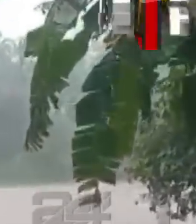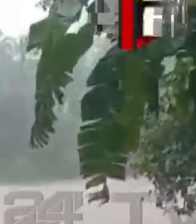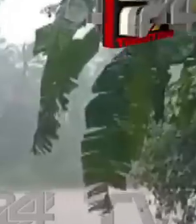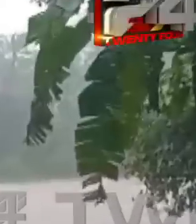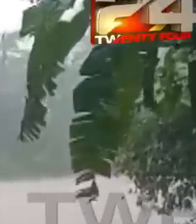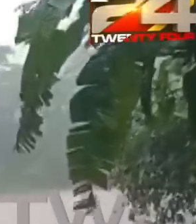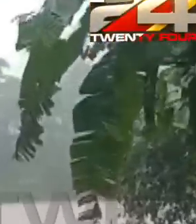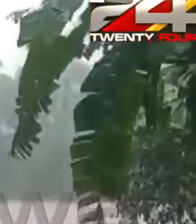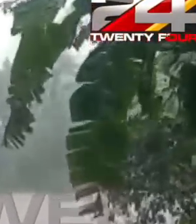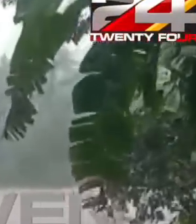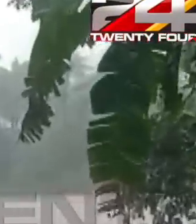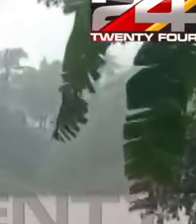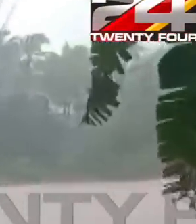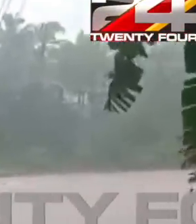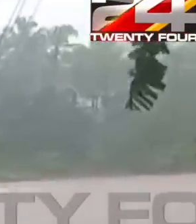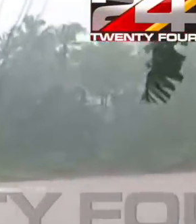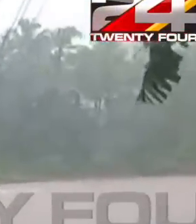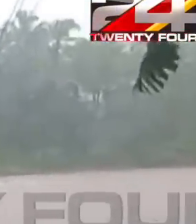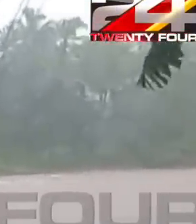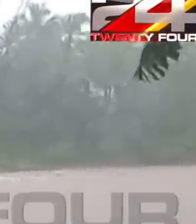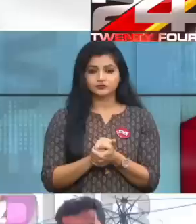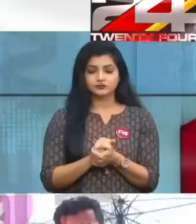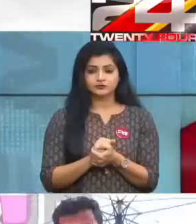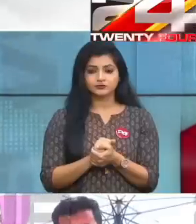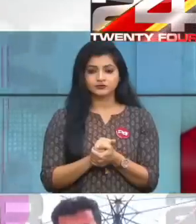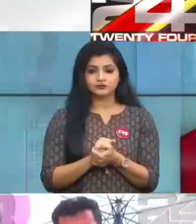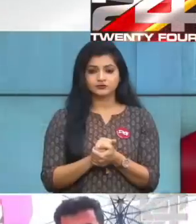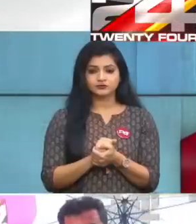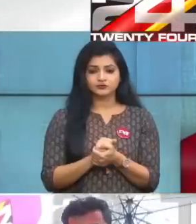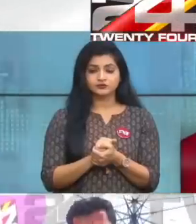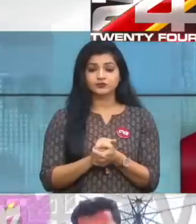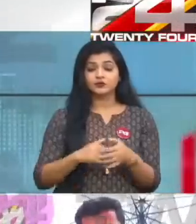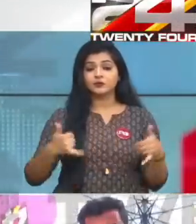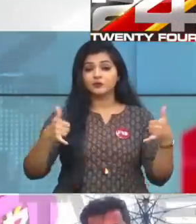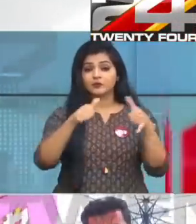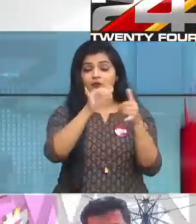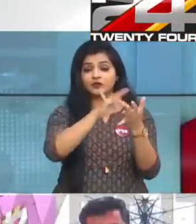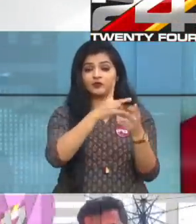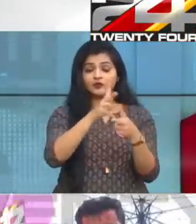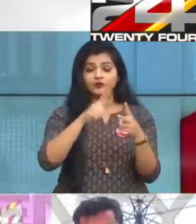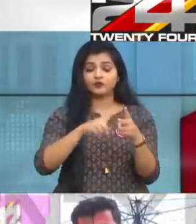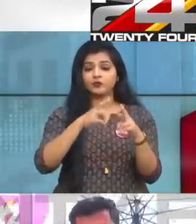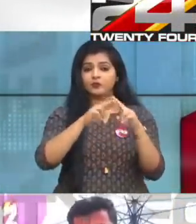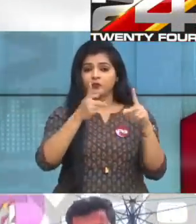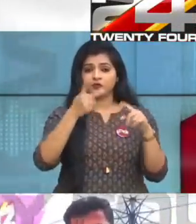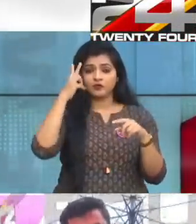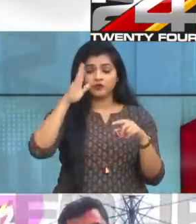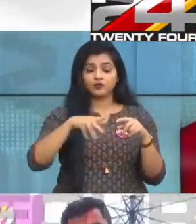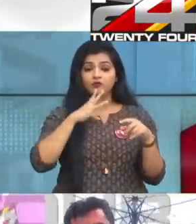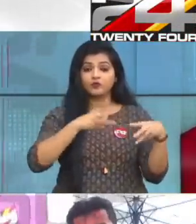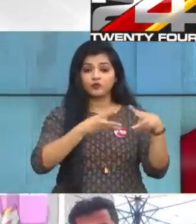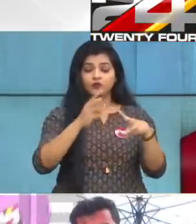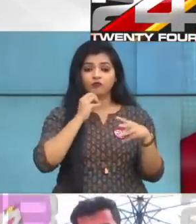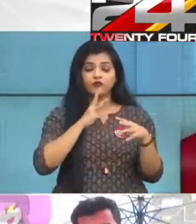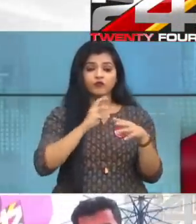മലയോര മേഖലകളിലെ മിക്കവാറും പുഴകളൊക്കെ കരകവിഞ്ഞ് ഒഴുകുകയാണ്. തോടുകളിലൊക്കെ ജലനിരപ്പ് ക്രമാതീതമായി ഉയരുന്നുണ്ട്. ആറളം, നുച്ചിയാട്